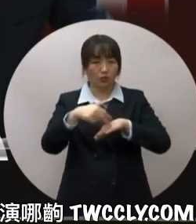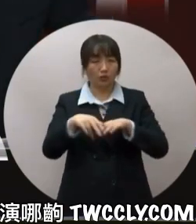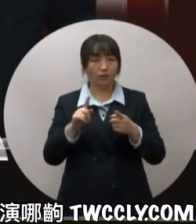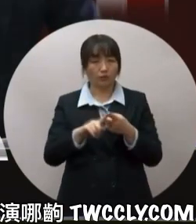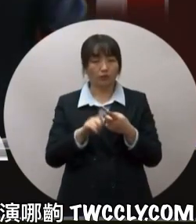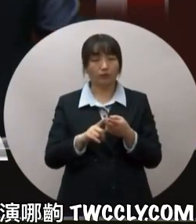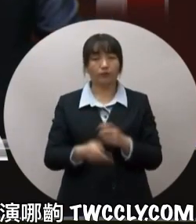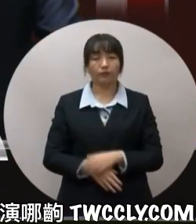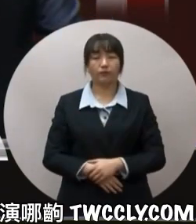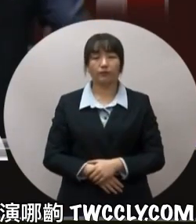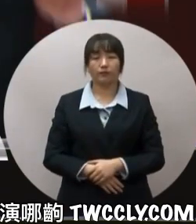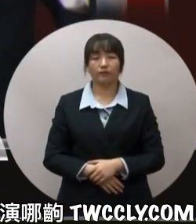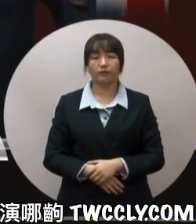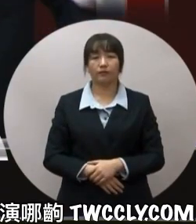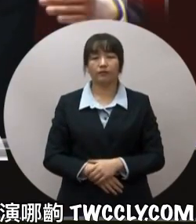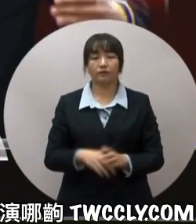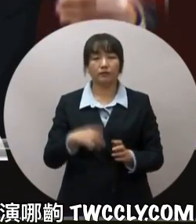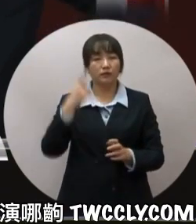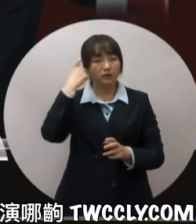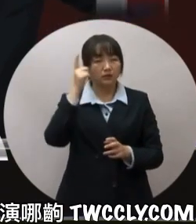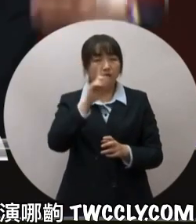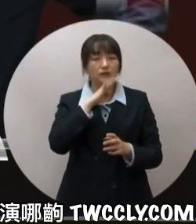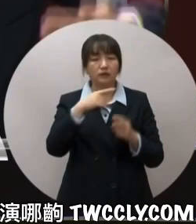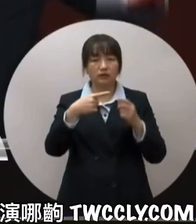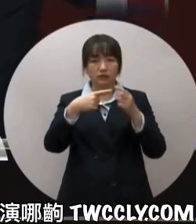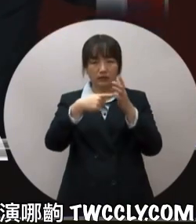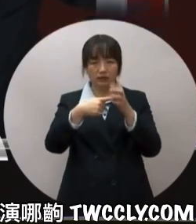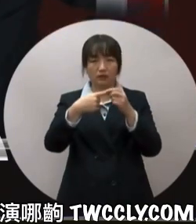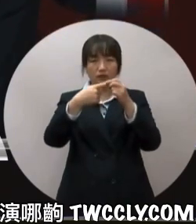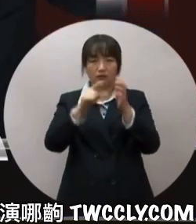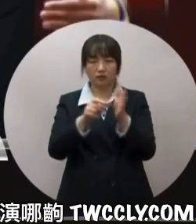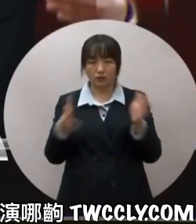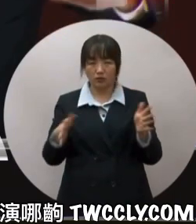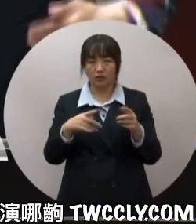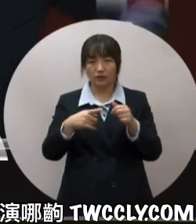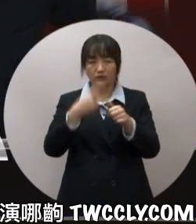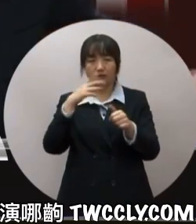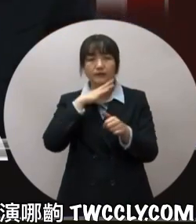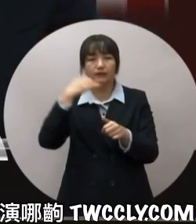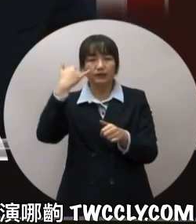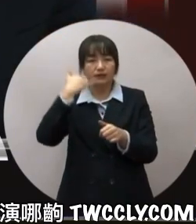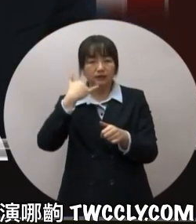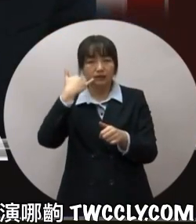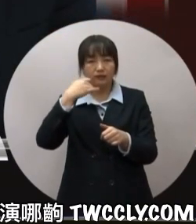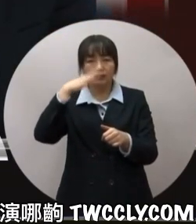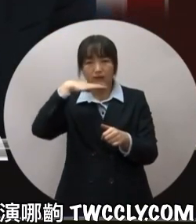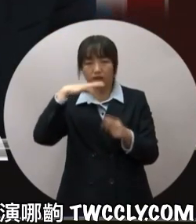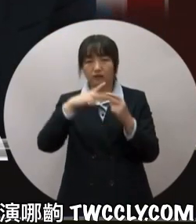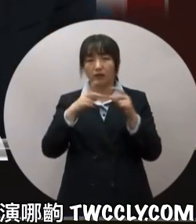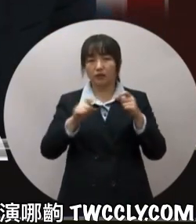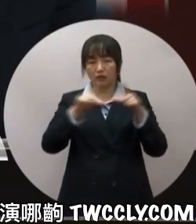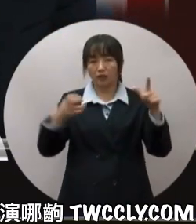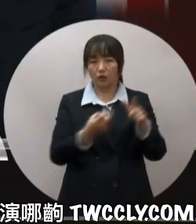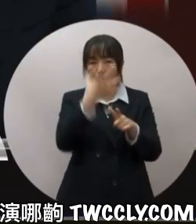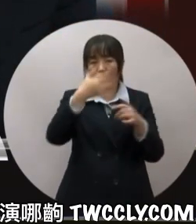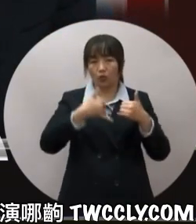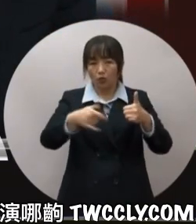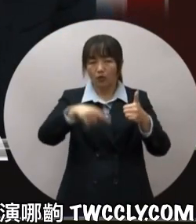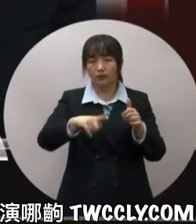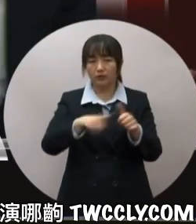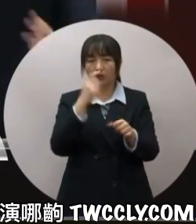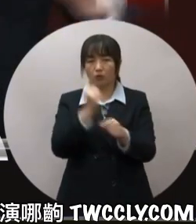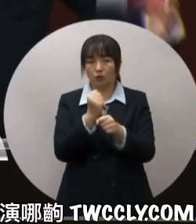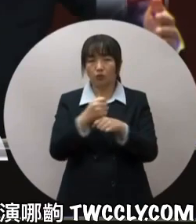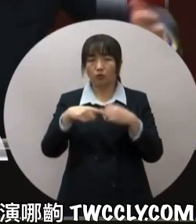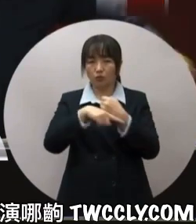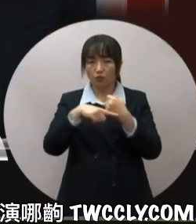是這樣子想就對了是就是說我們第一階段就是細紙到大華系統這一段列為優先的披建的開闢的路段